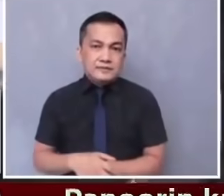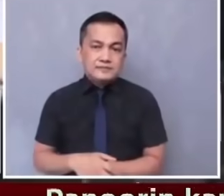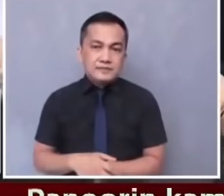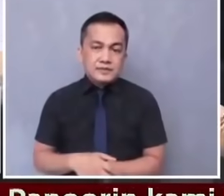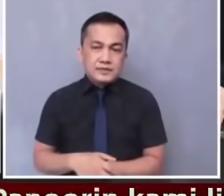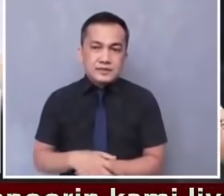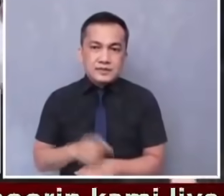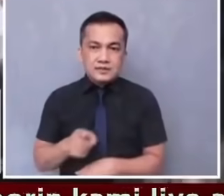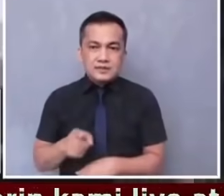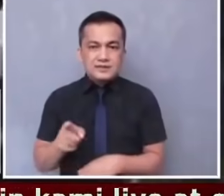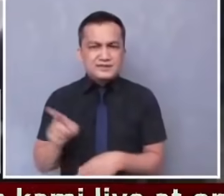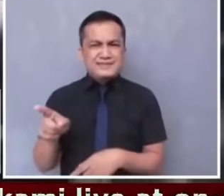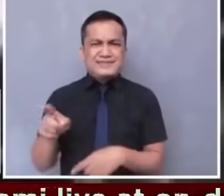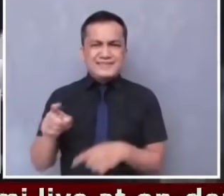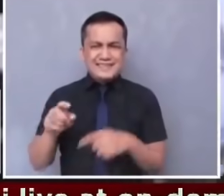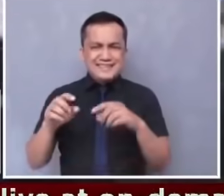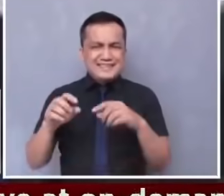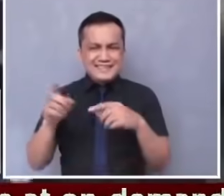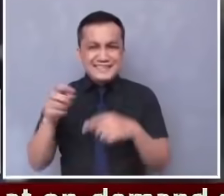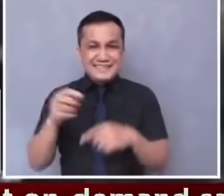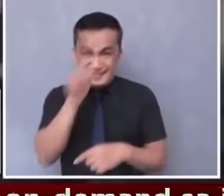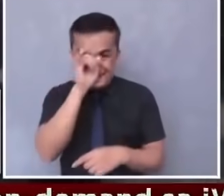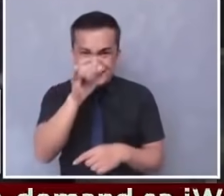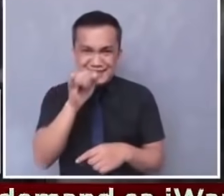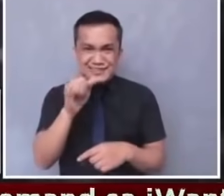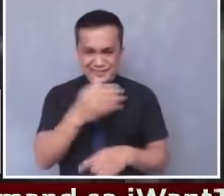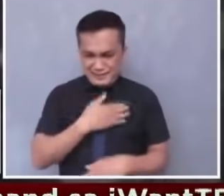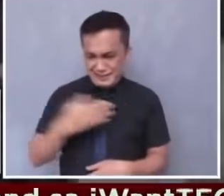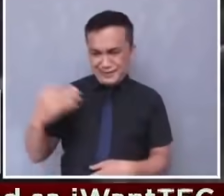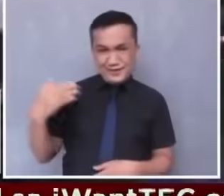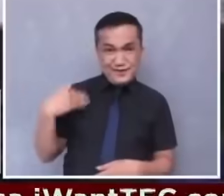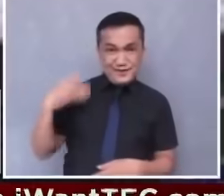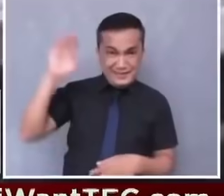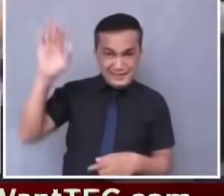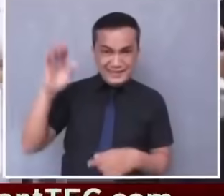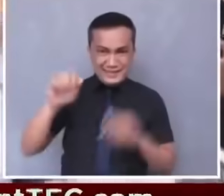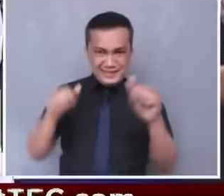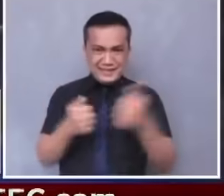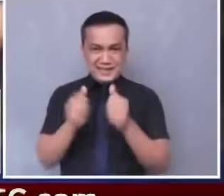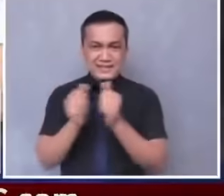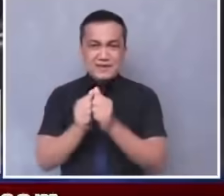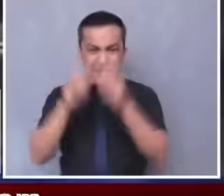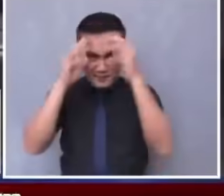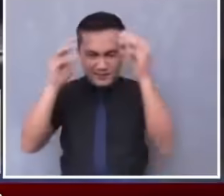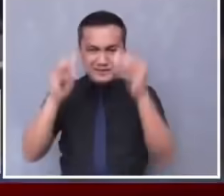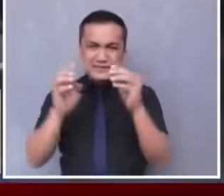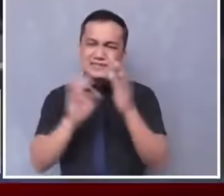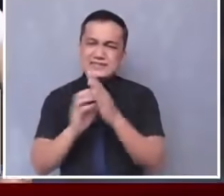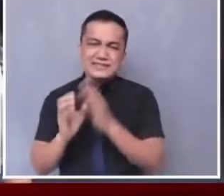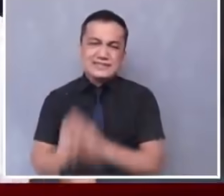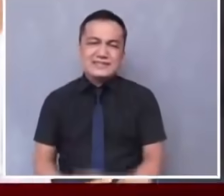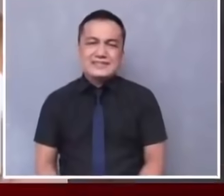Napasubo rin ang presidential bet sa TikTok challenge kasama ang alkalde ng lungsod.